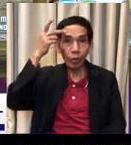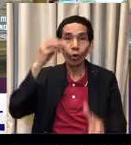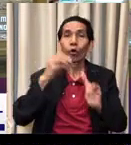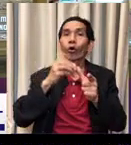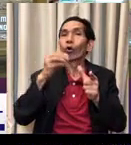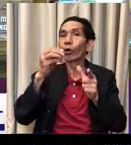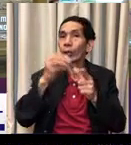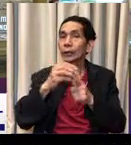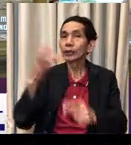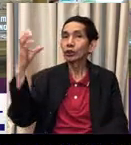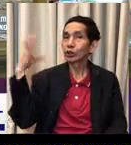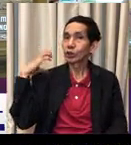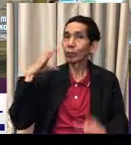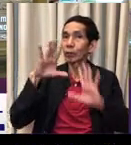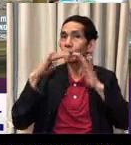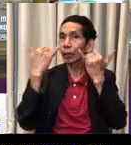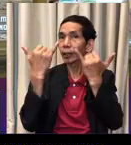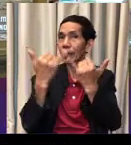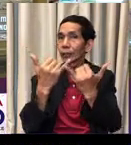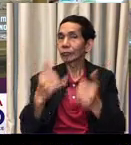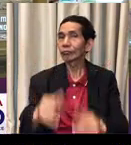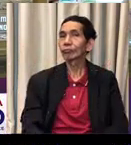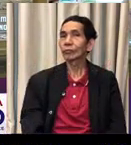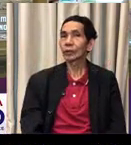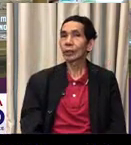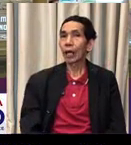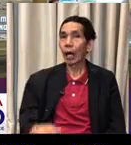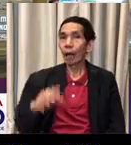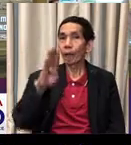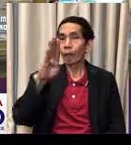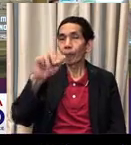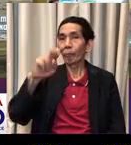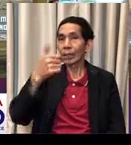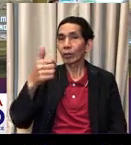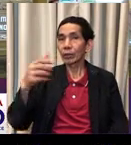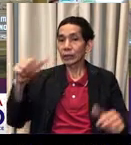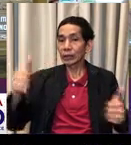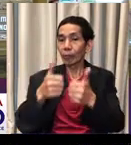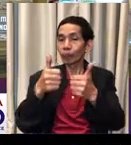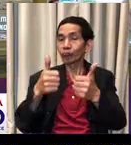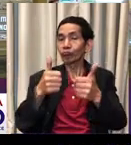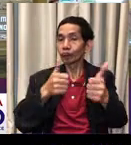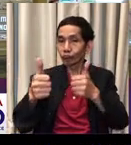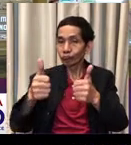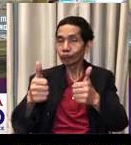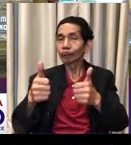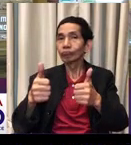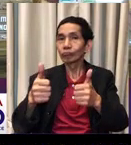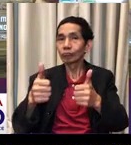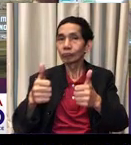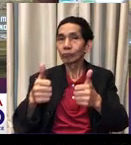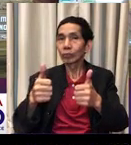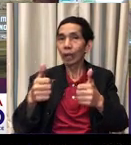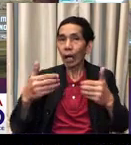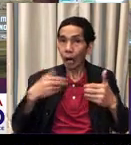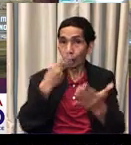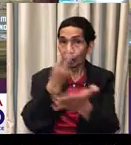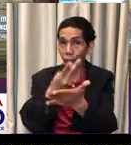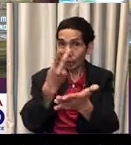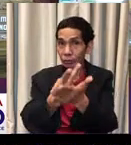mga chairman. Oh. May bingo, game of chance? Yes. Yes. May